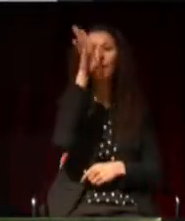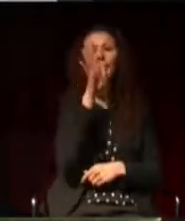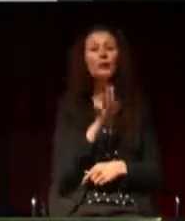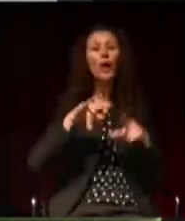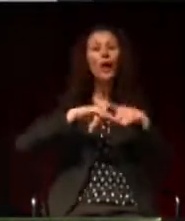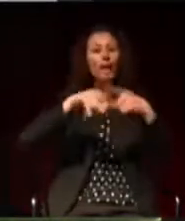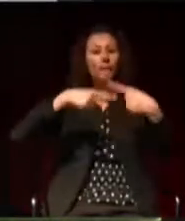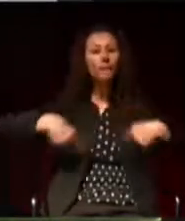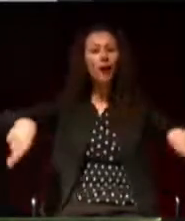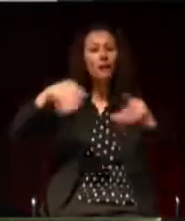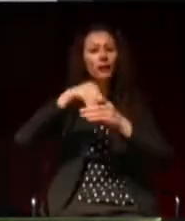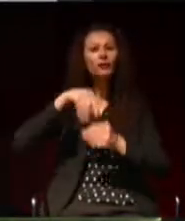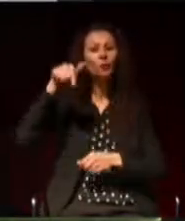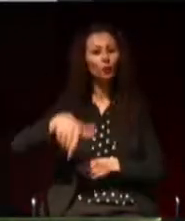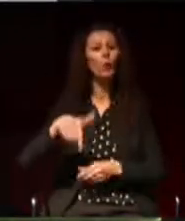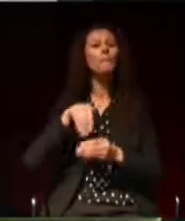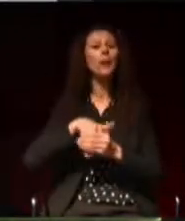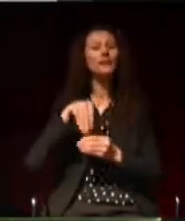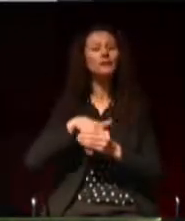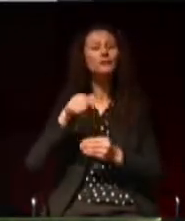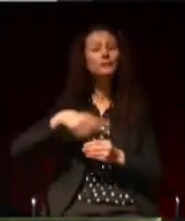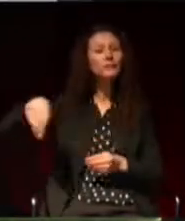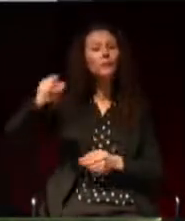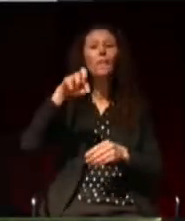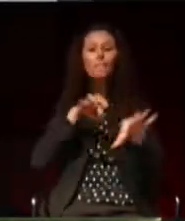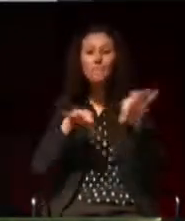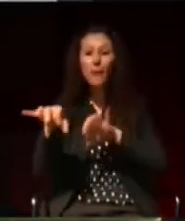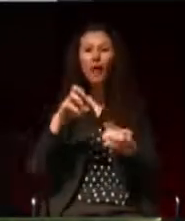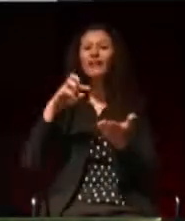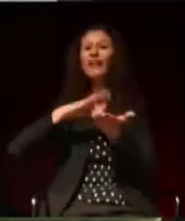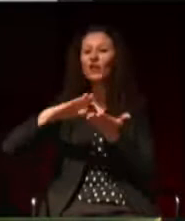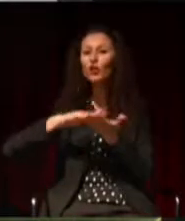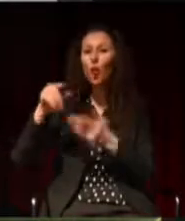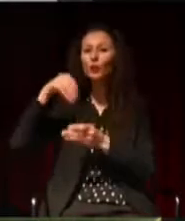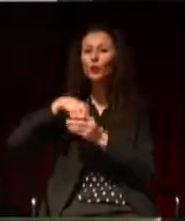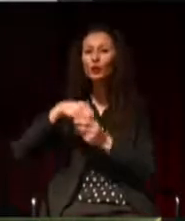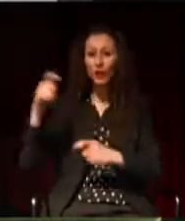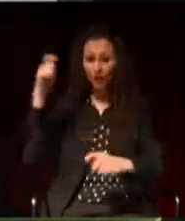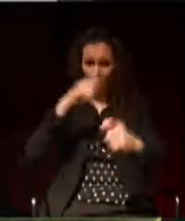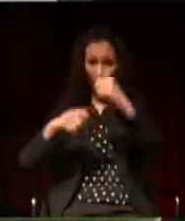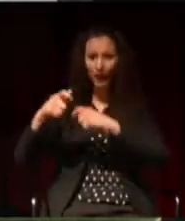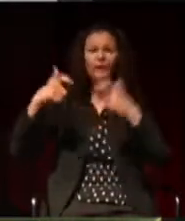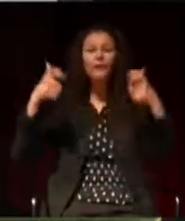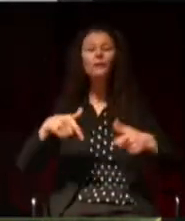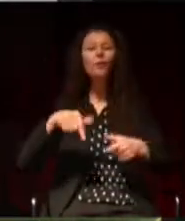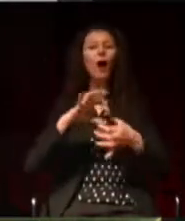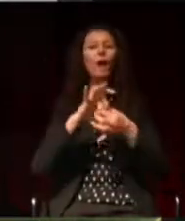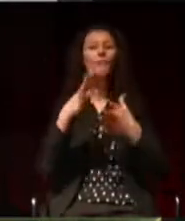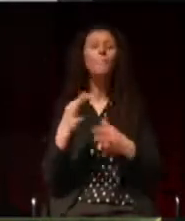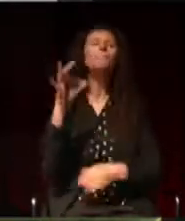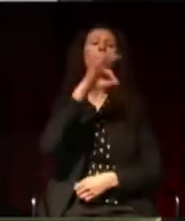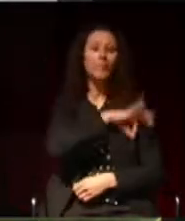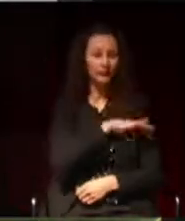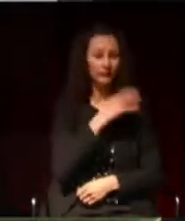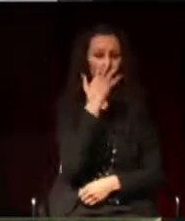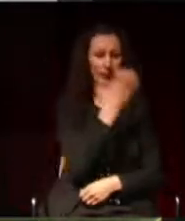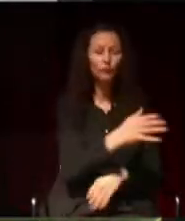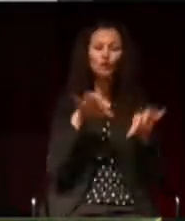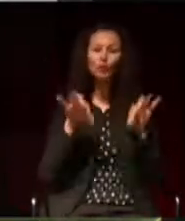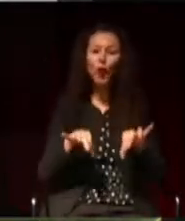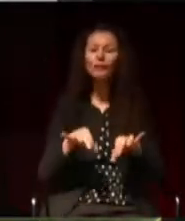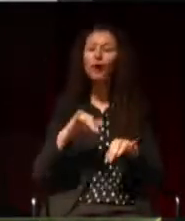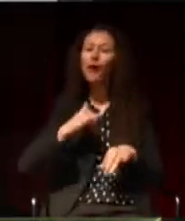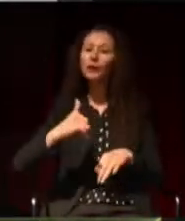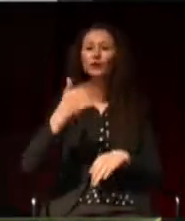2500 hektarlık alanda bu meclisimiz plan revizyonları yaparak kentimizde bu anlamda katkı sağlamıştır. Ve şu